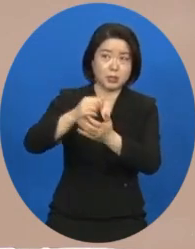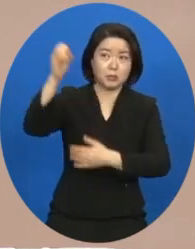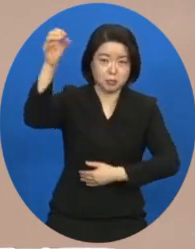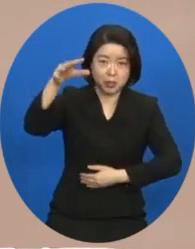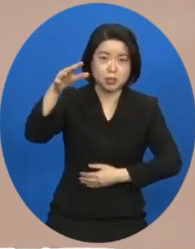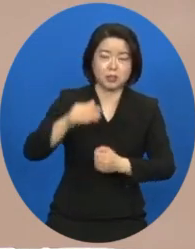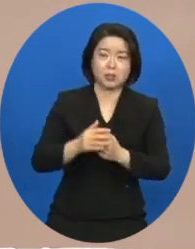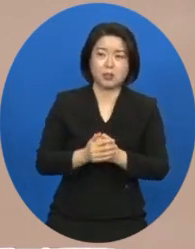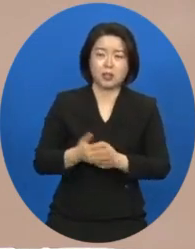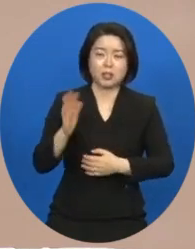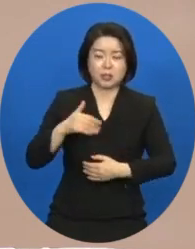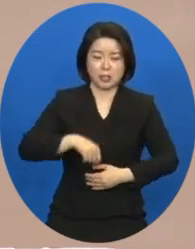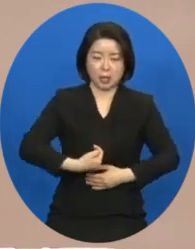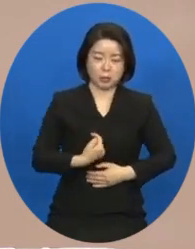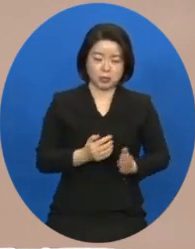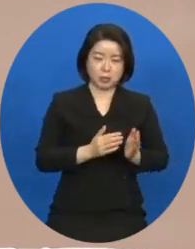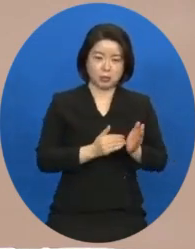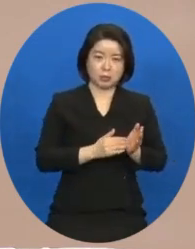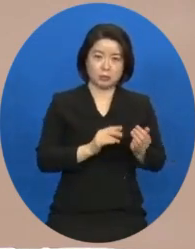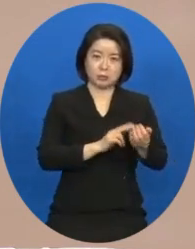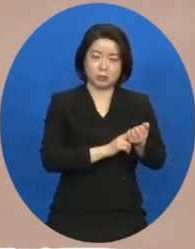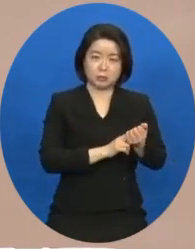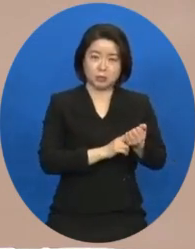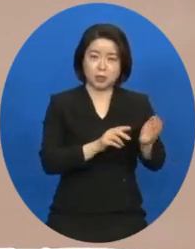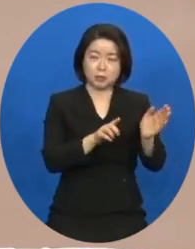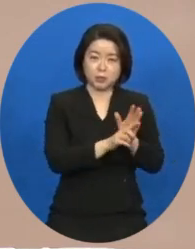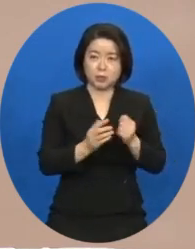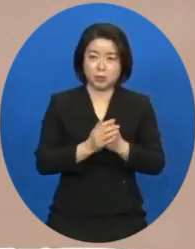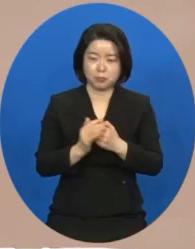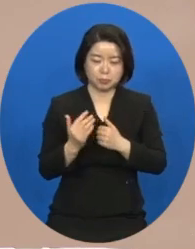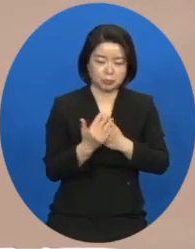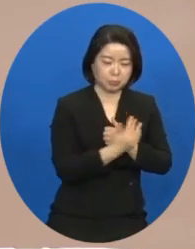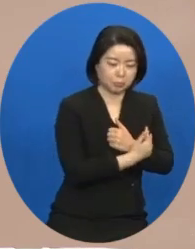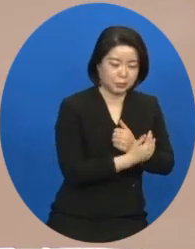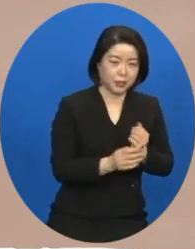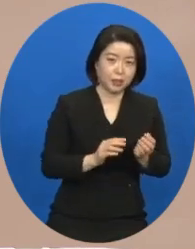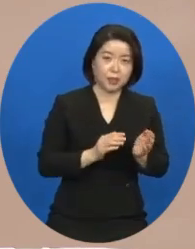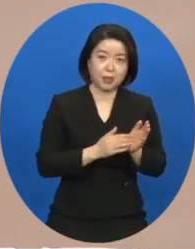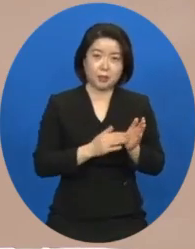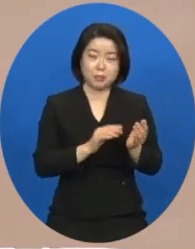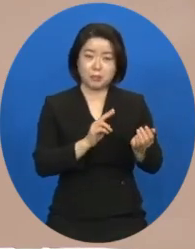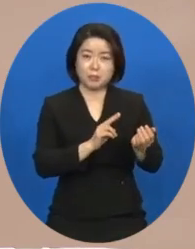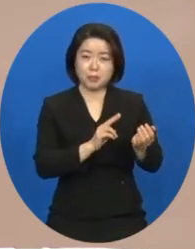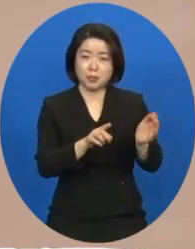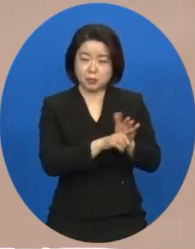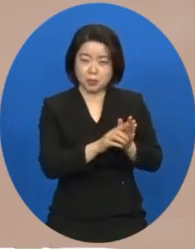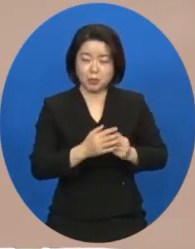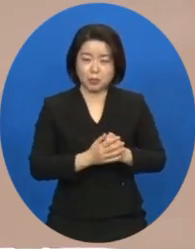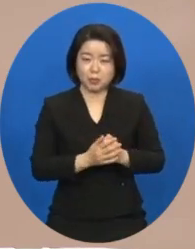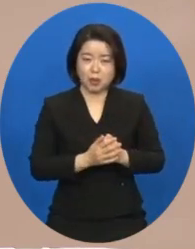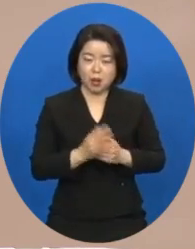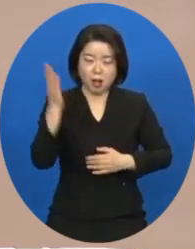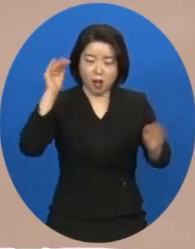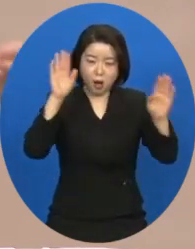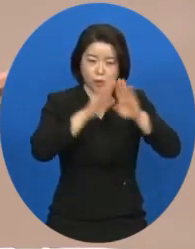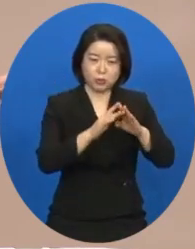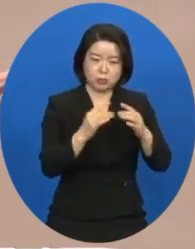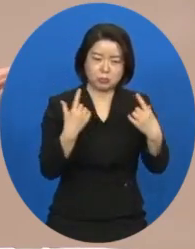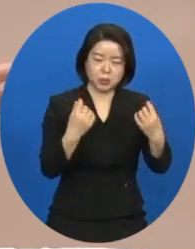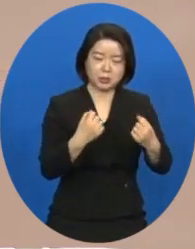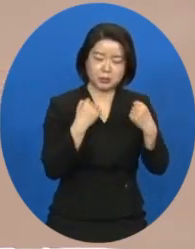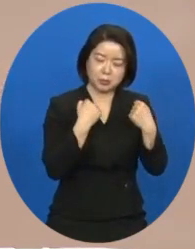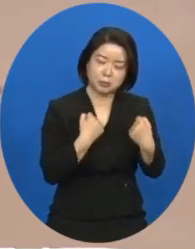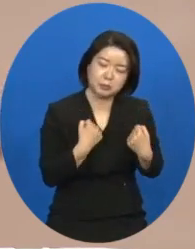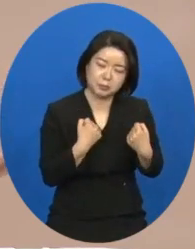그런데 숨어서 믿고 감추고 믿고 어둠 속에 그냥 머무르기를 원하는 그런 예수를